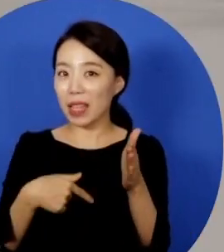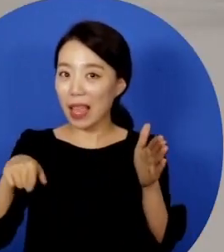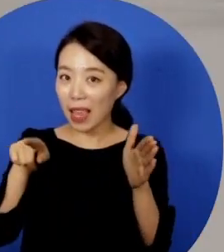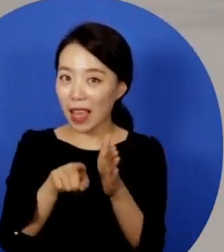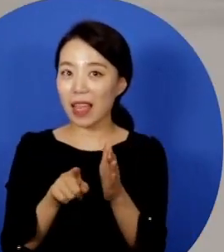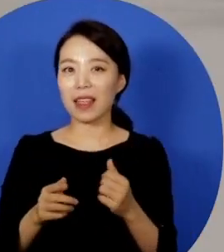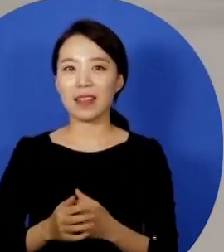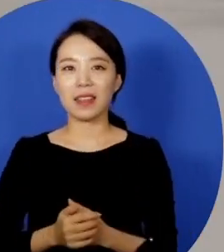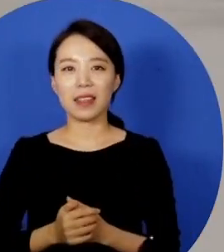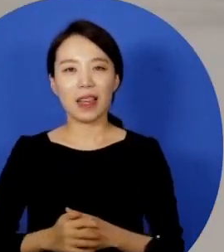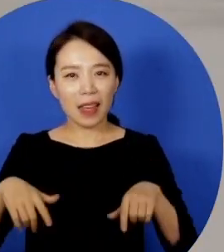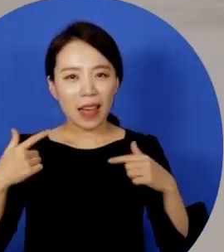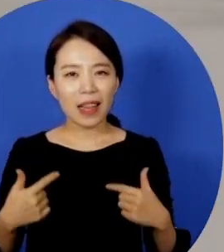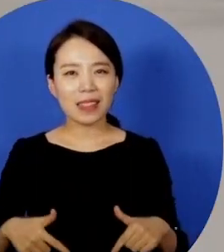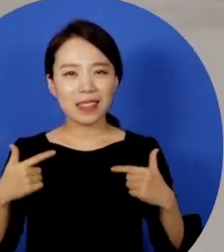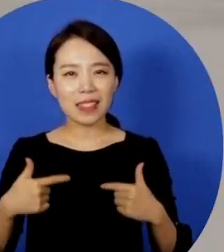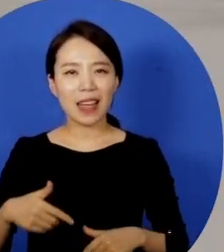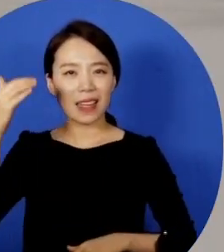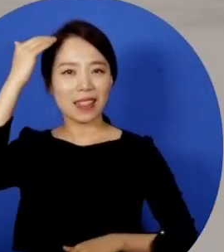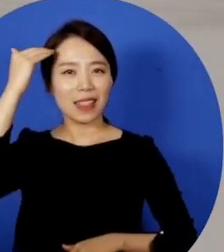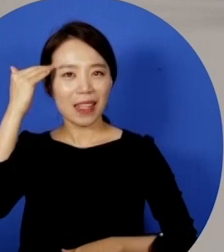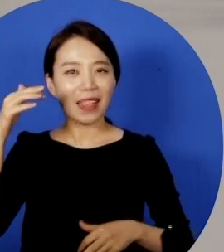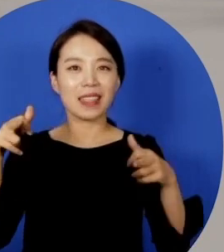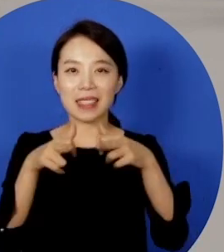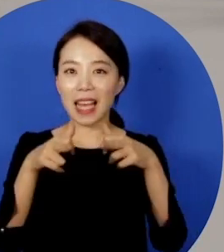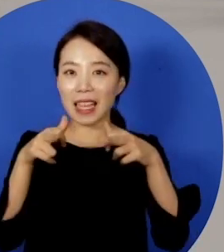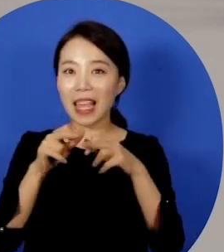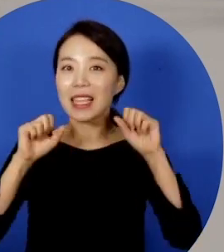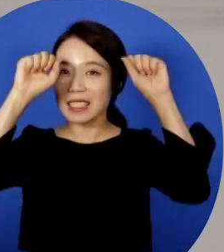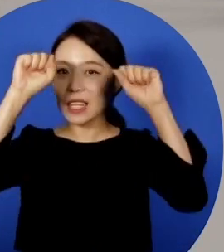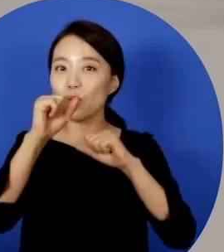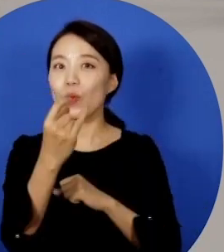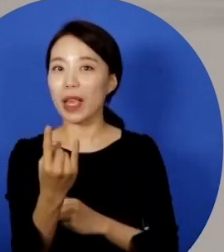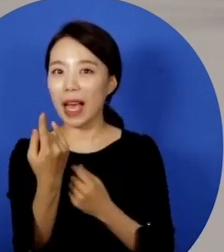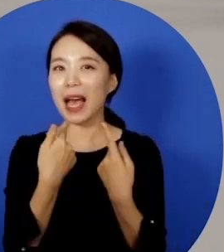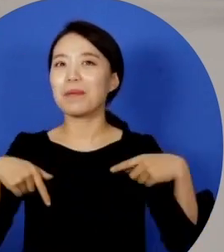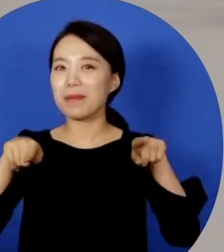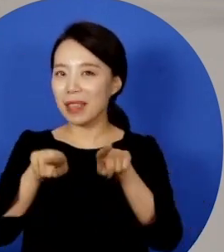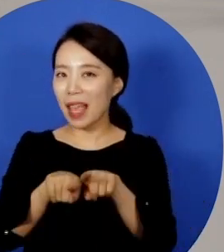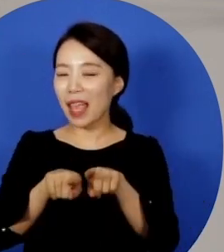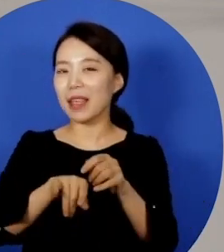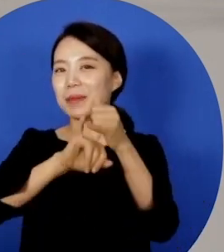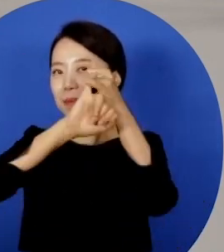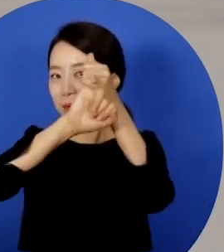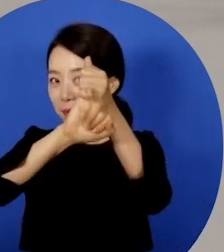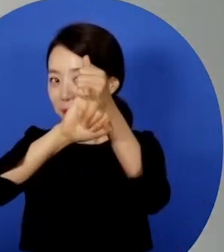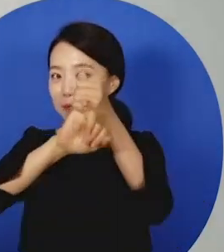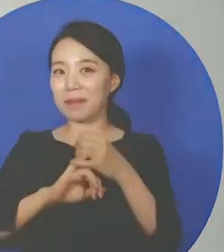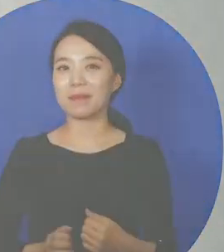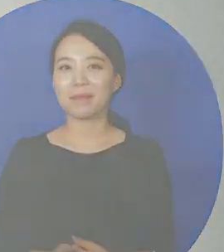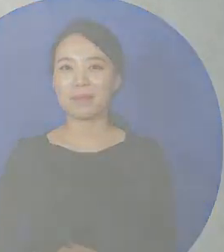위해 언제나 대한장애인체육회가 함께 하겠습니다.